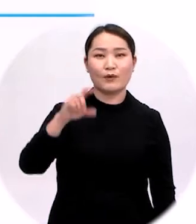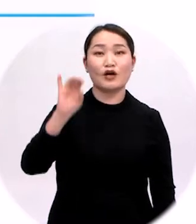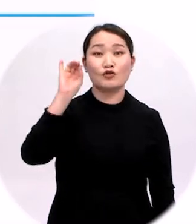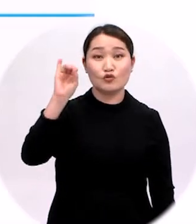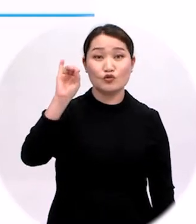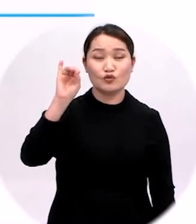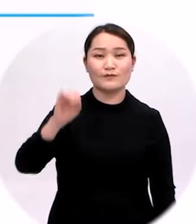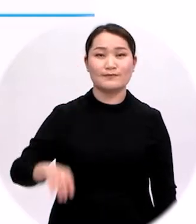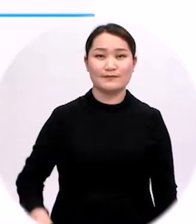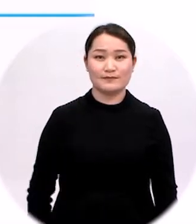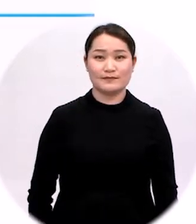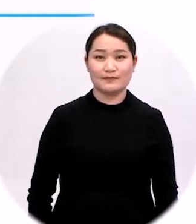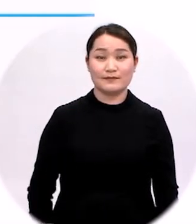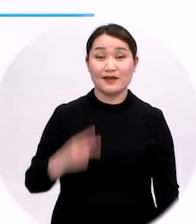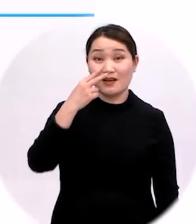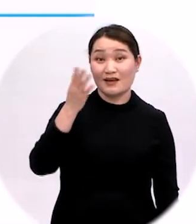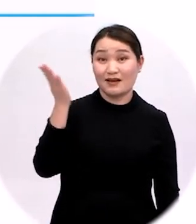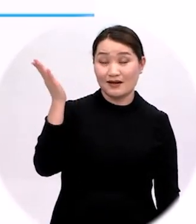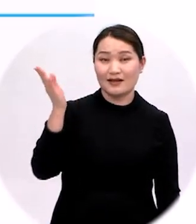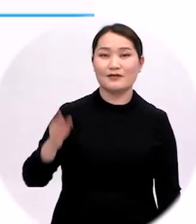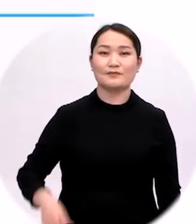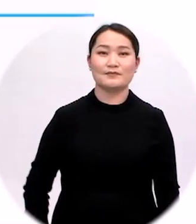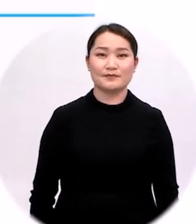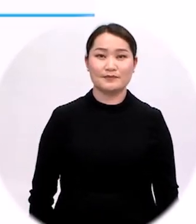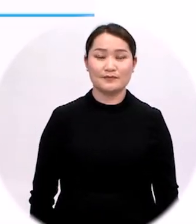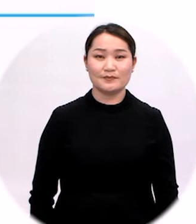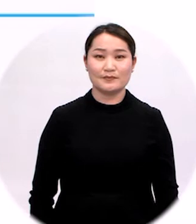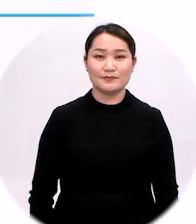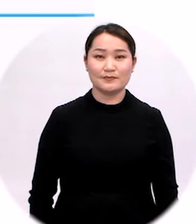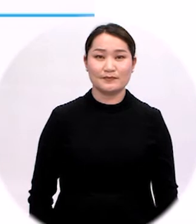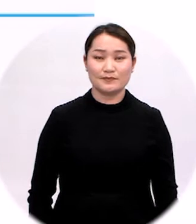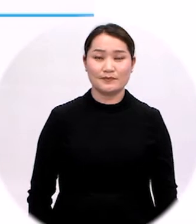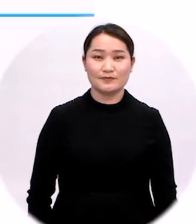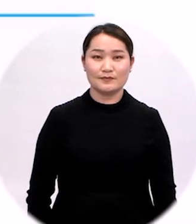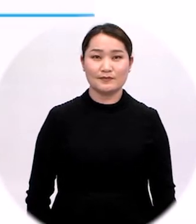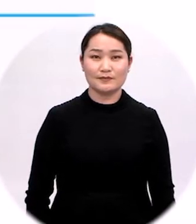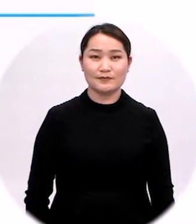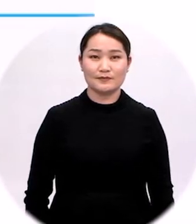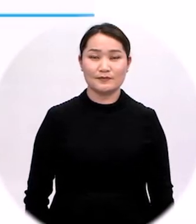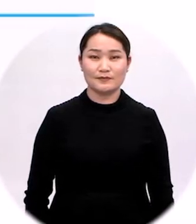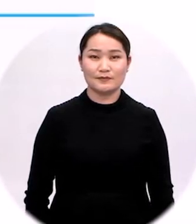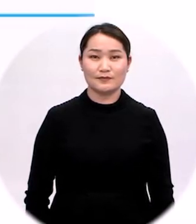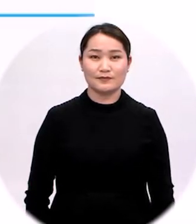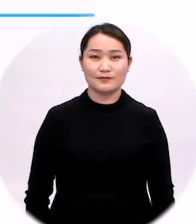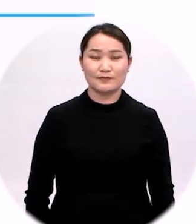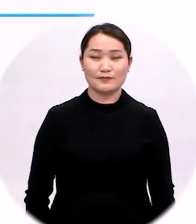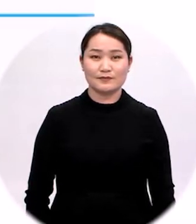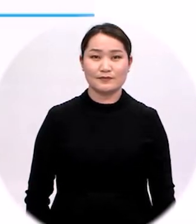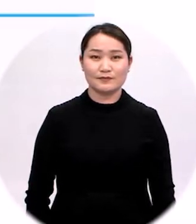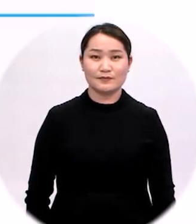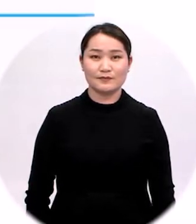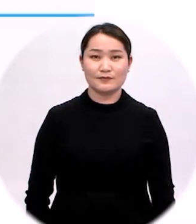эхлэлтэй, гогцоо төгсгөлтэй урт шулуун, хөндлөн богино шулуун, том зөвөн дугуй